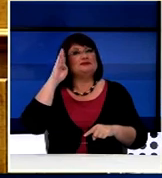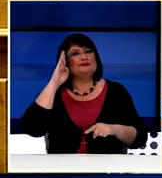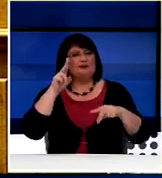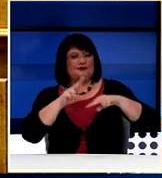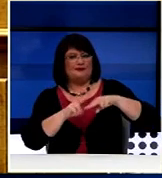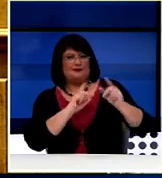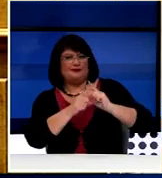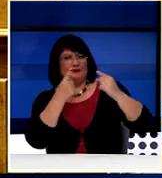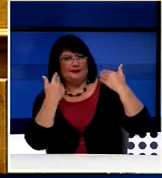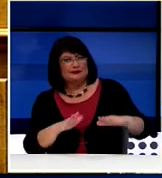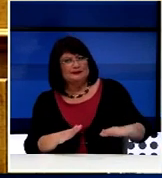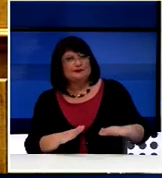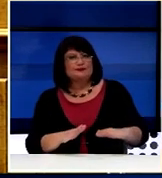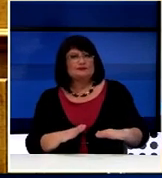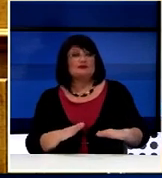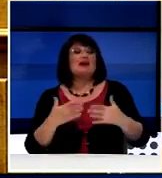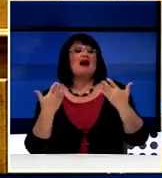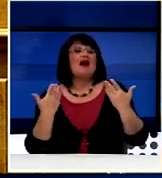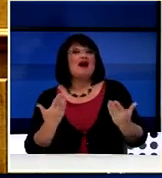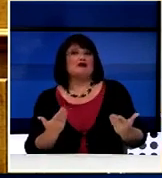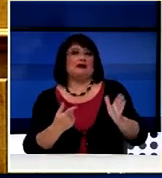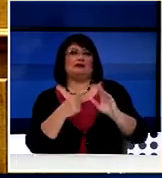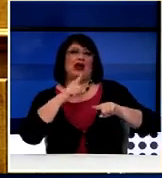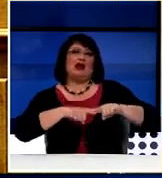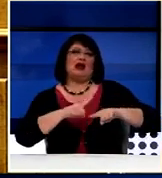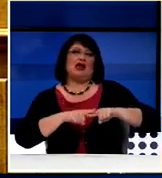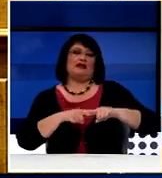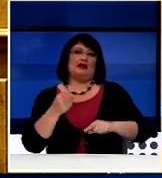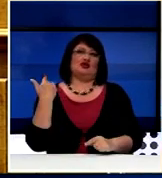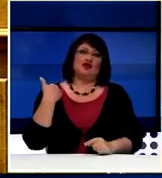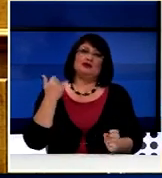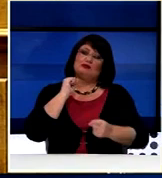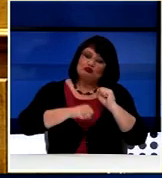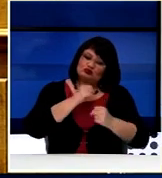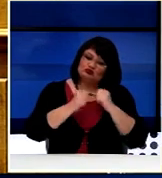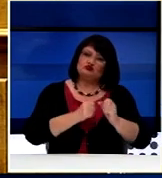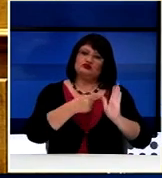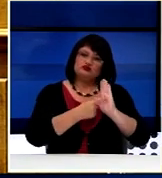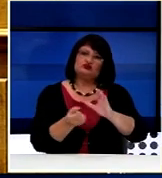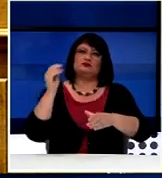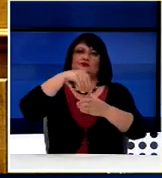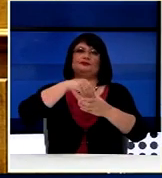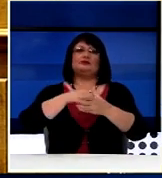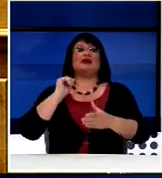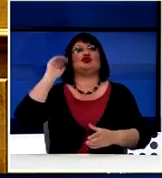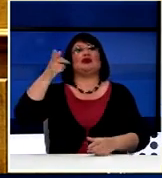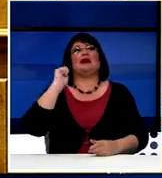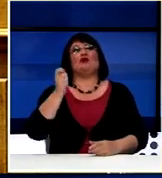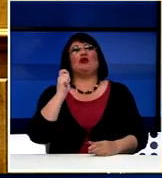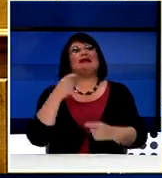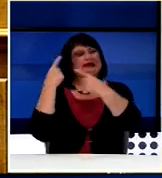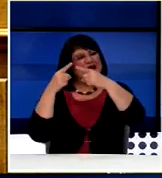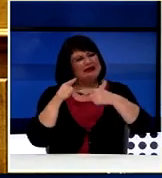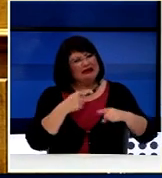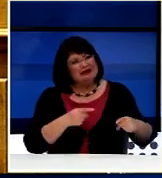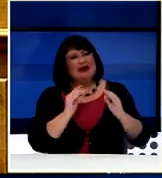Ισραήλ. Αυτή λοιπόν ήταν η Ελλάδα της ενεργητικής, πολυδιάστατης εξωτερικής πολιτικής.